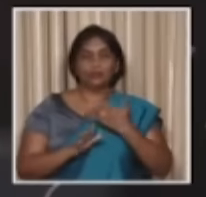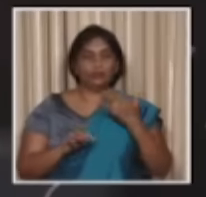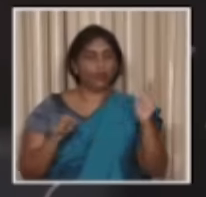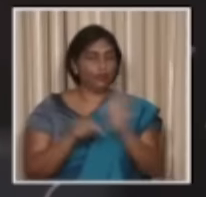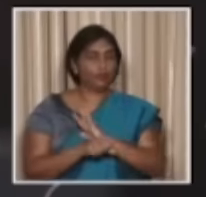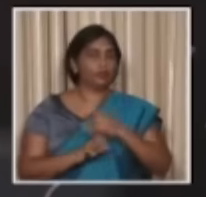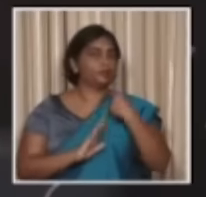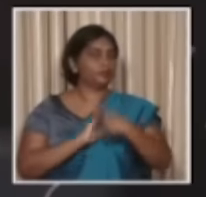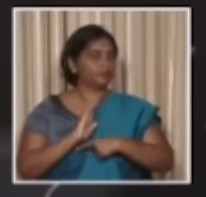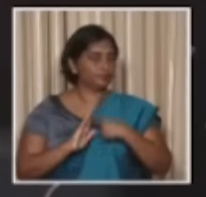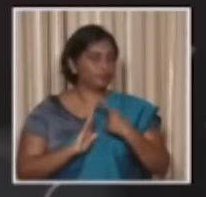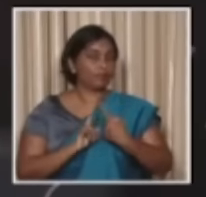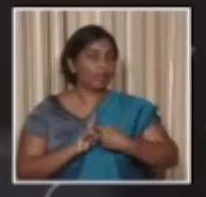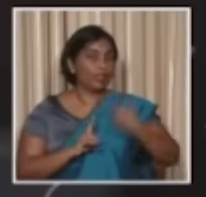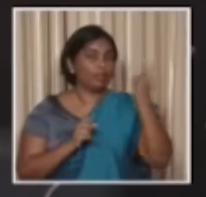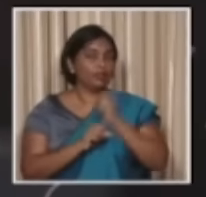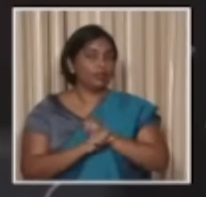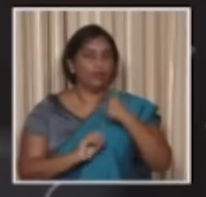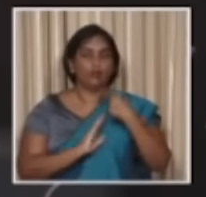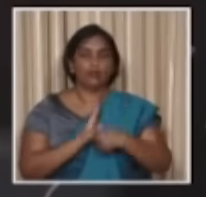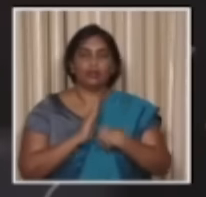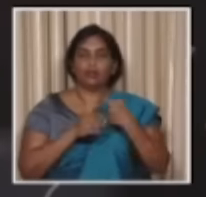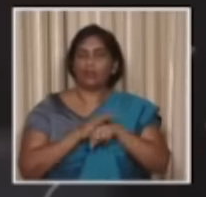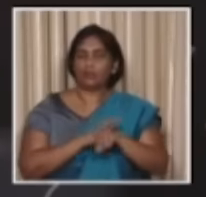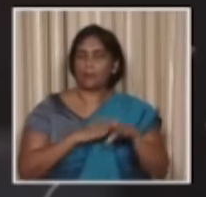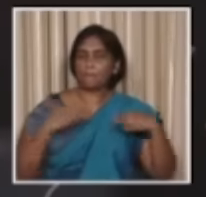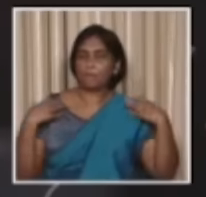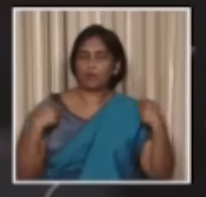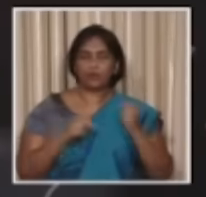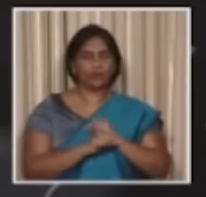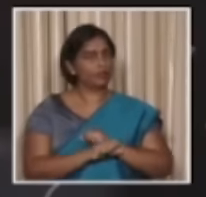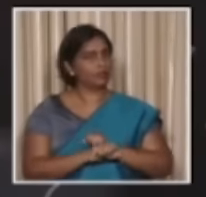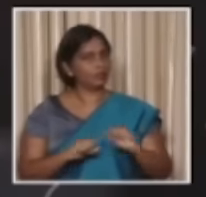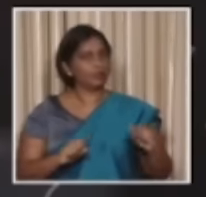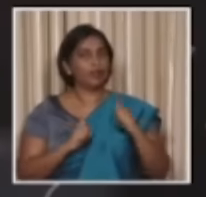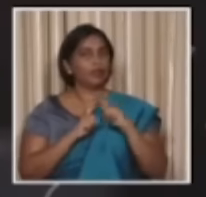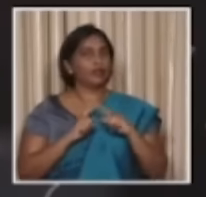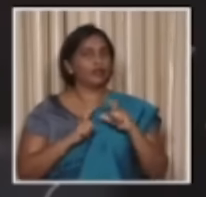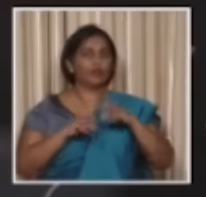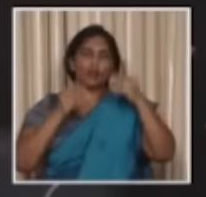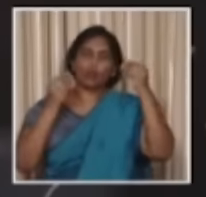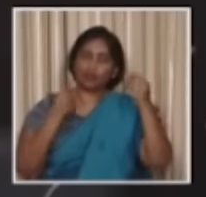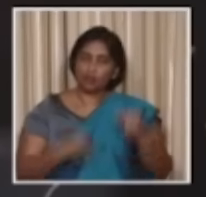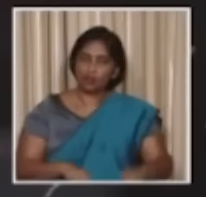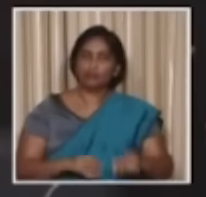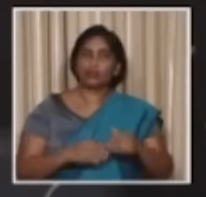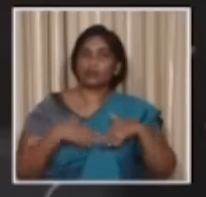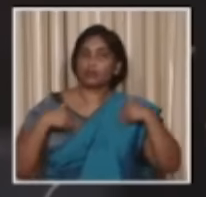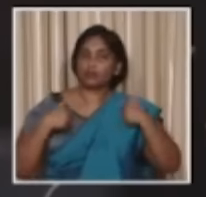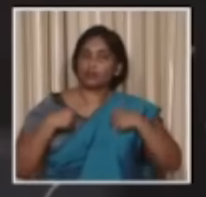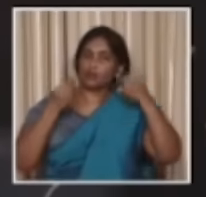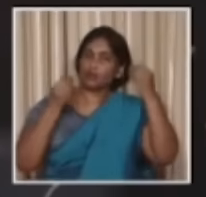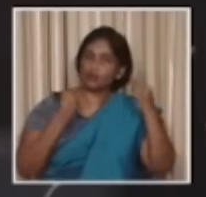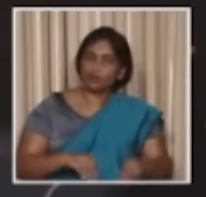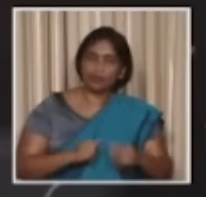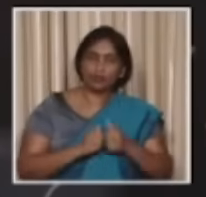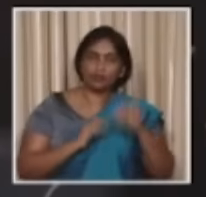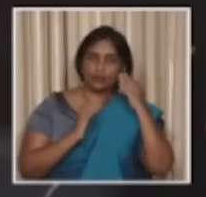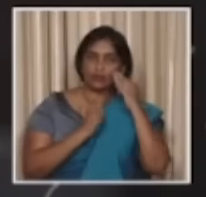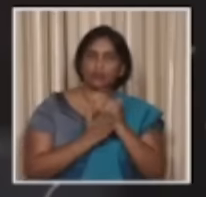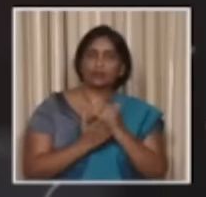රට නොදියුණු රට යටිතල පහසුකම් දියුණු නැති අධ්‍යාපනය කඩාවැටෙන සෞඛ්‍ය කඩාවැටෙන